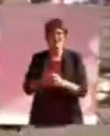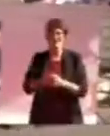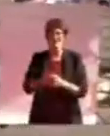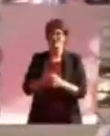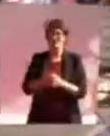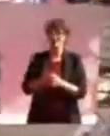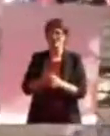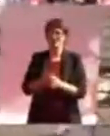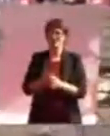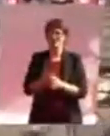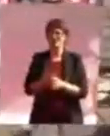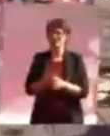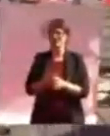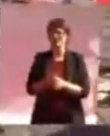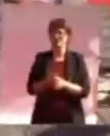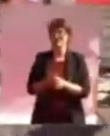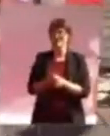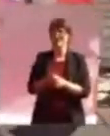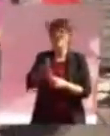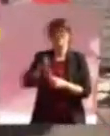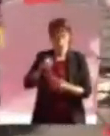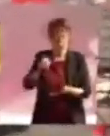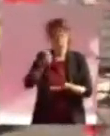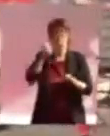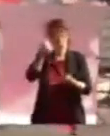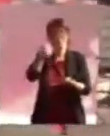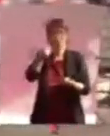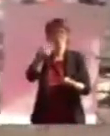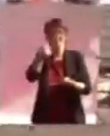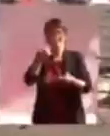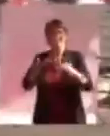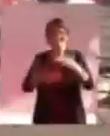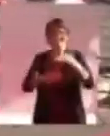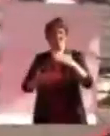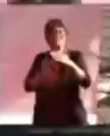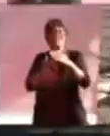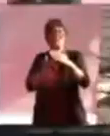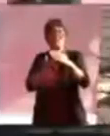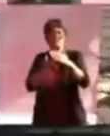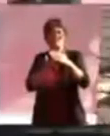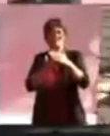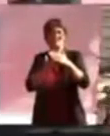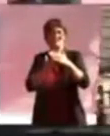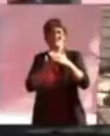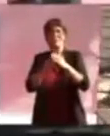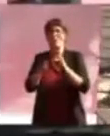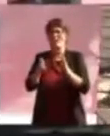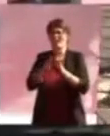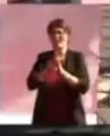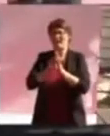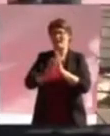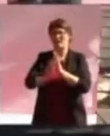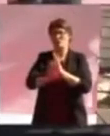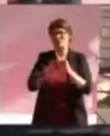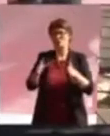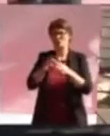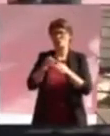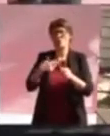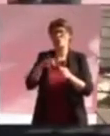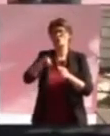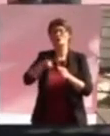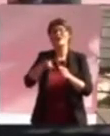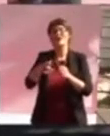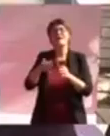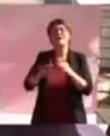tetto dei fondi regolato dal decreto madia che spesso che fissa la spesa storica 2016 questo